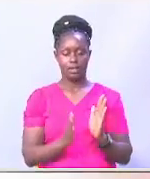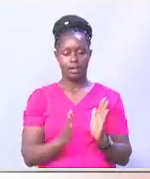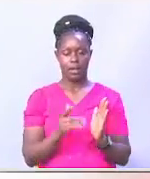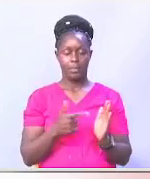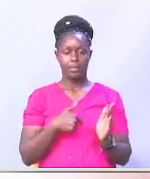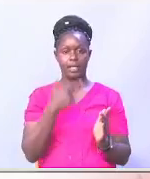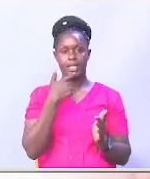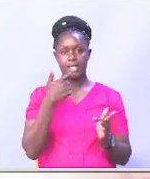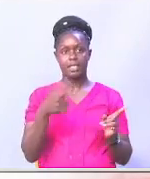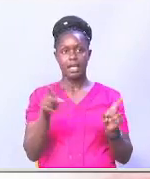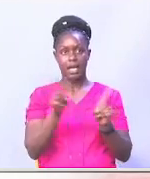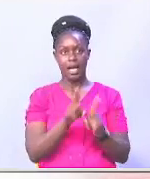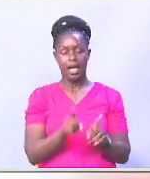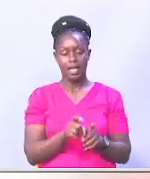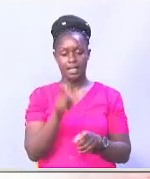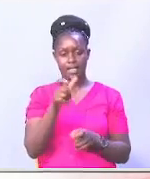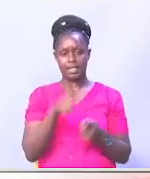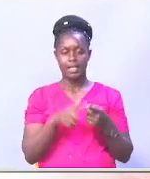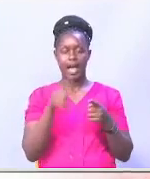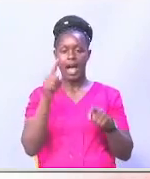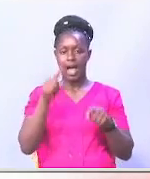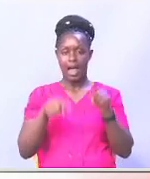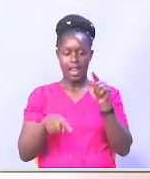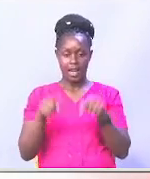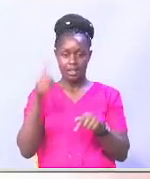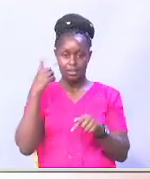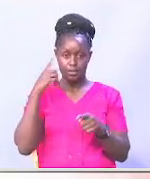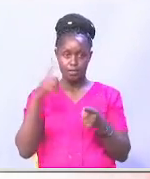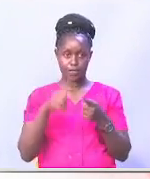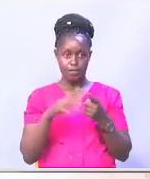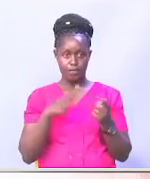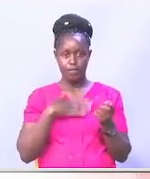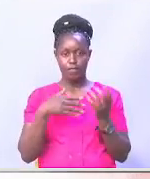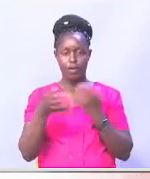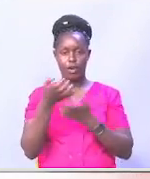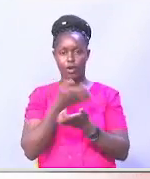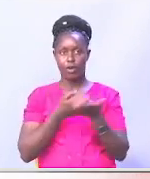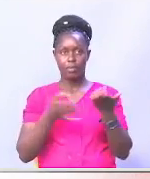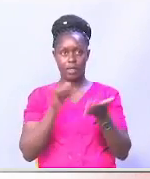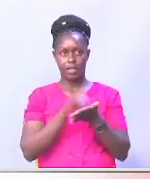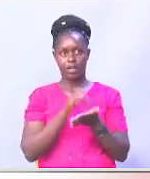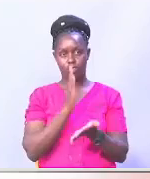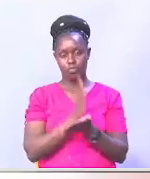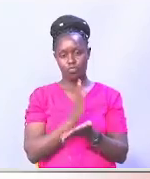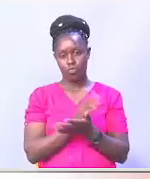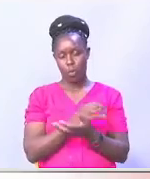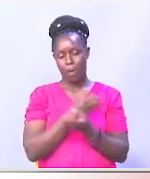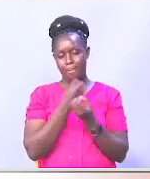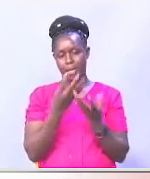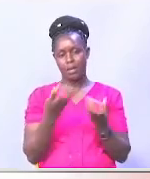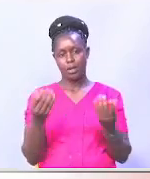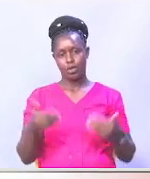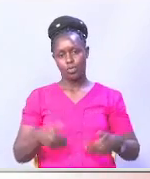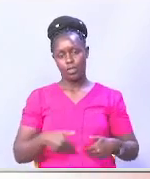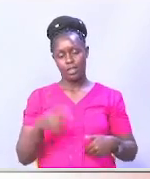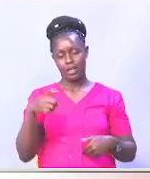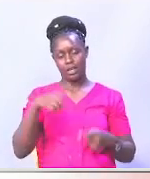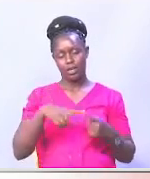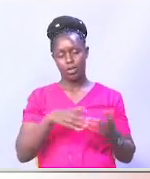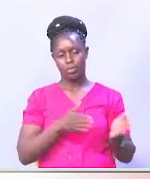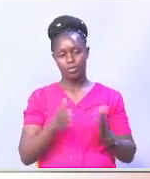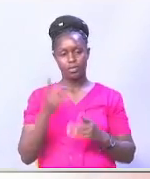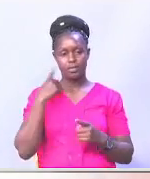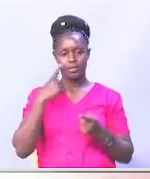Nasema kama mtaalam wa kiuchumi, kwamba ni kweli vijana wetu wanahitaji nafasi za